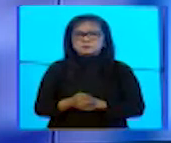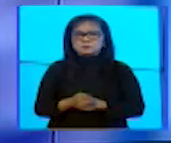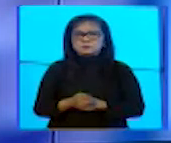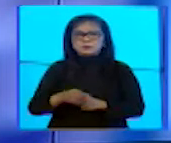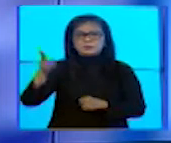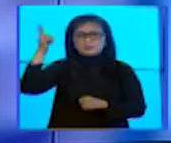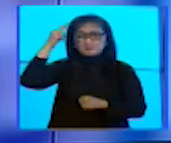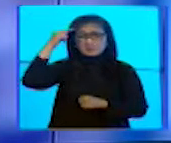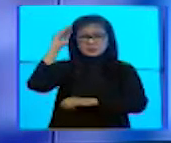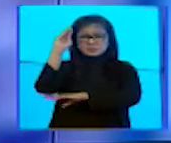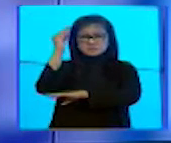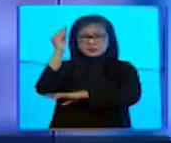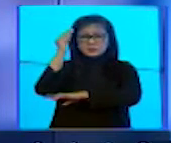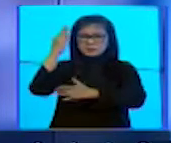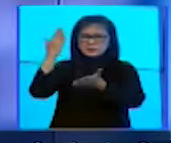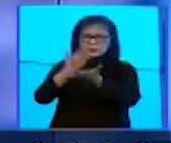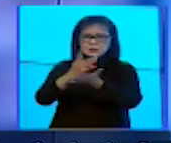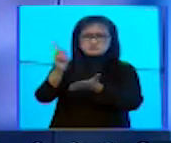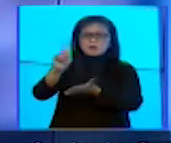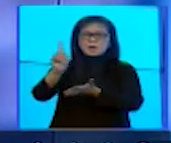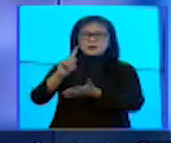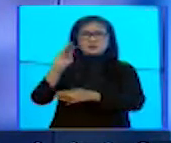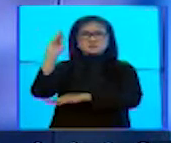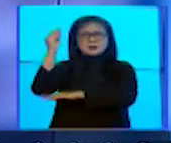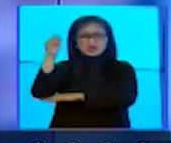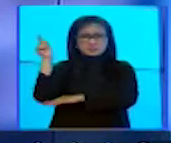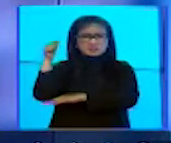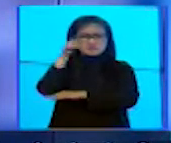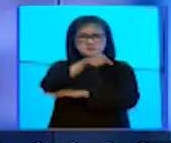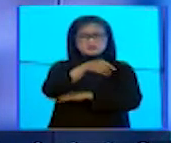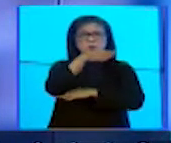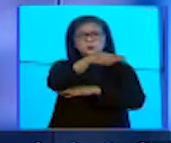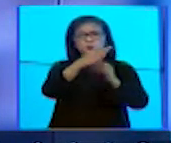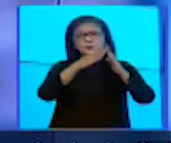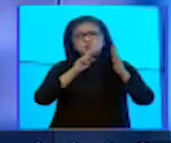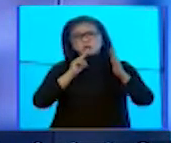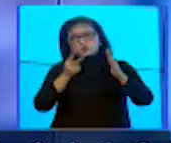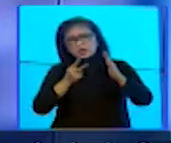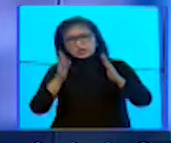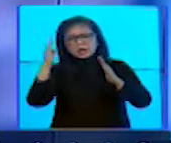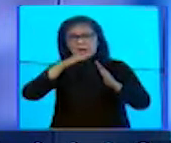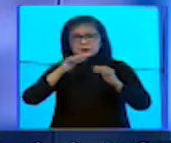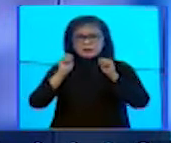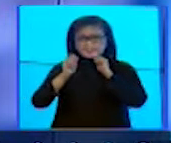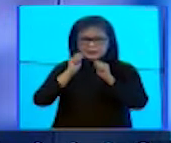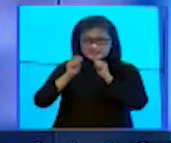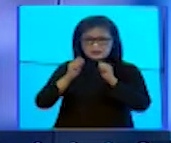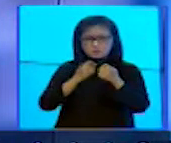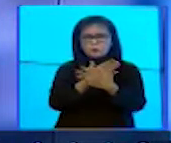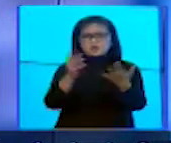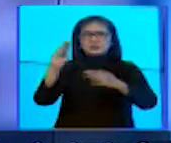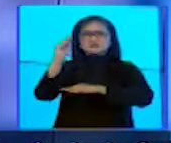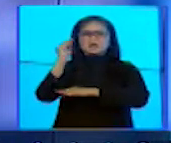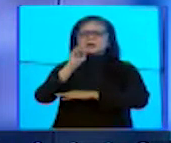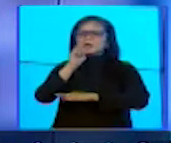Pemirsa, pemerintah Provinsi DKI Jakarta secara tegas melarang warga ibu kota melakukan silaturahmi ke rumah sanak saudara di hari Lebaran. Warga